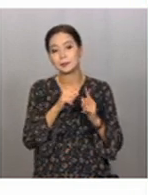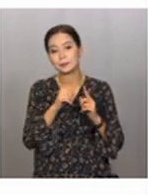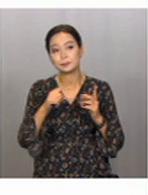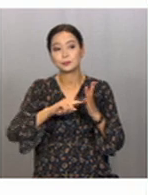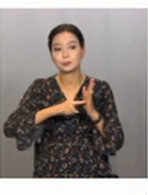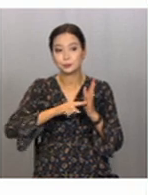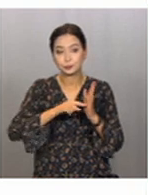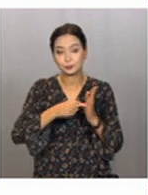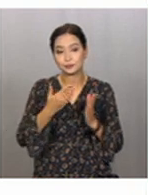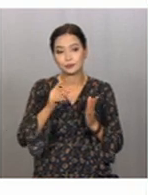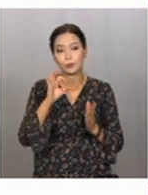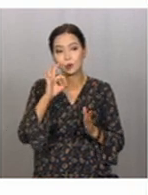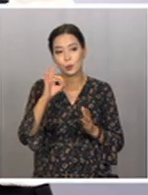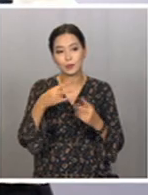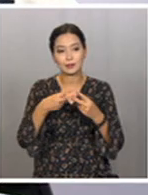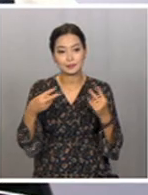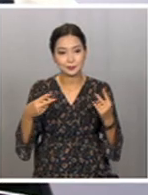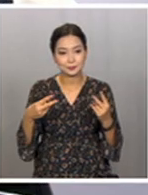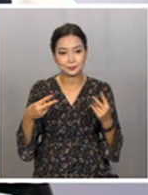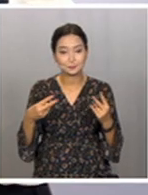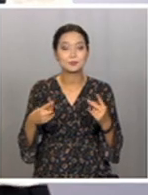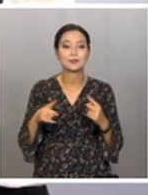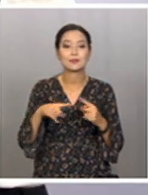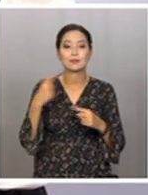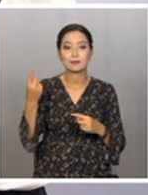көбейтіндісі 0-ге тең болу керек. Келесі,